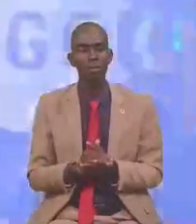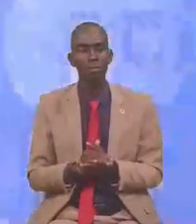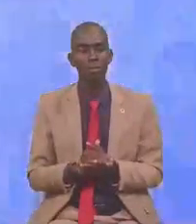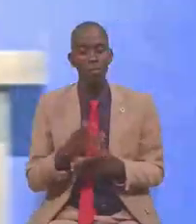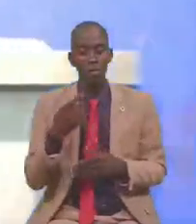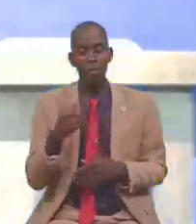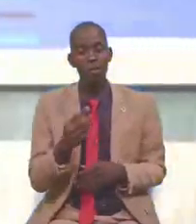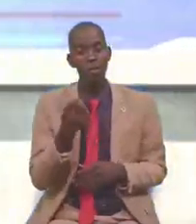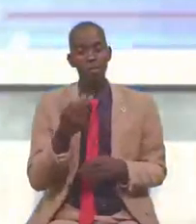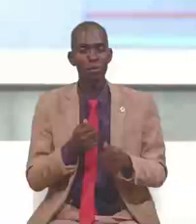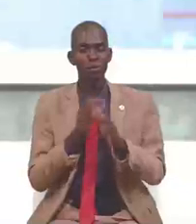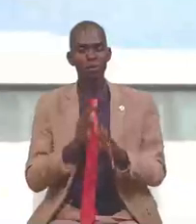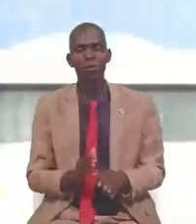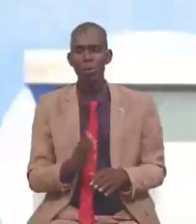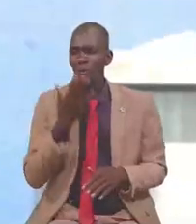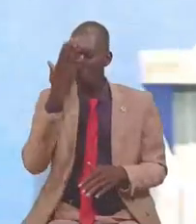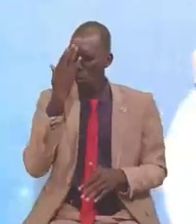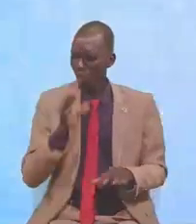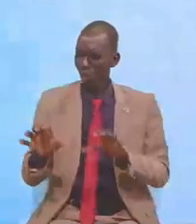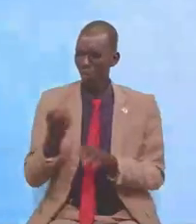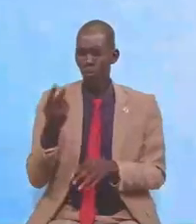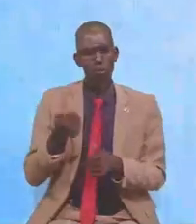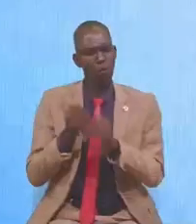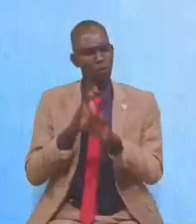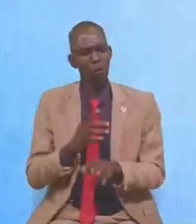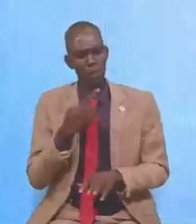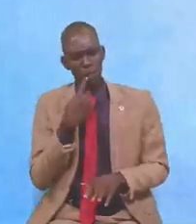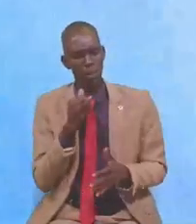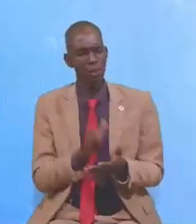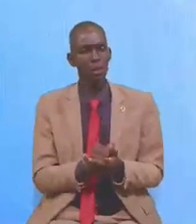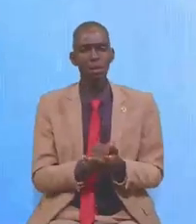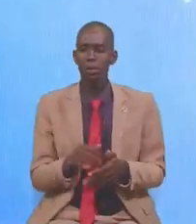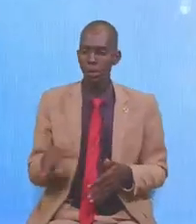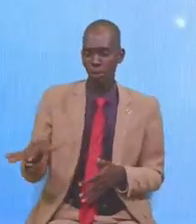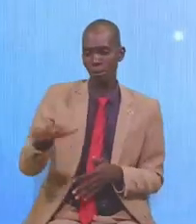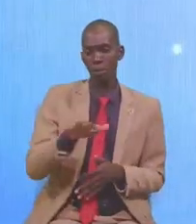Disciples, pourquoi avait-il parlé de cette manière? Ils étaient israélites.